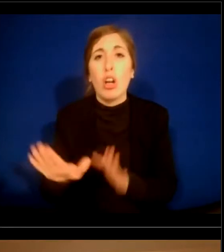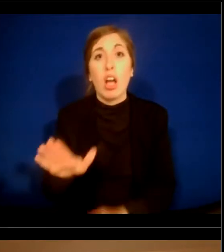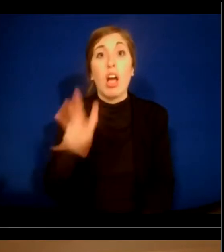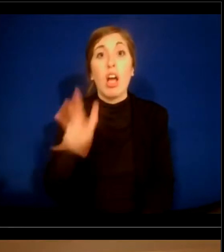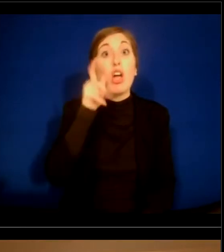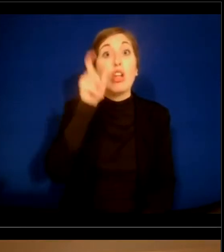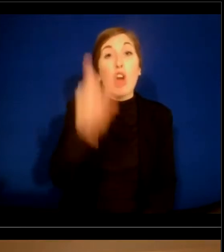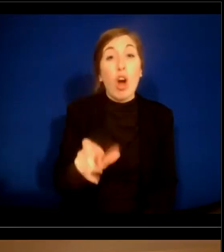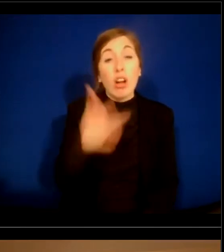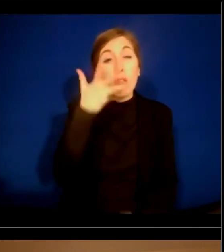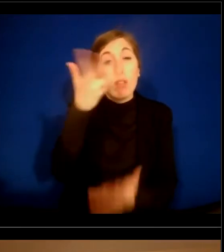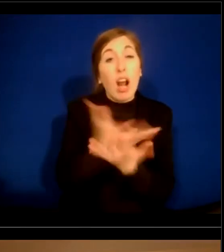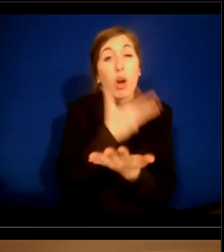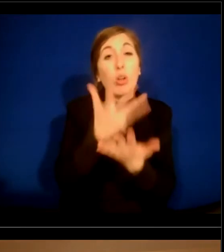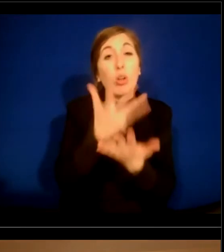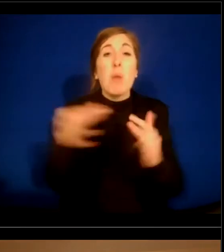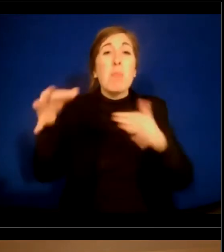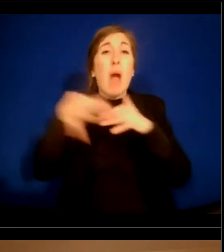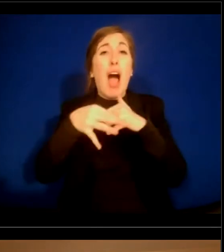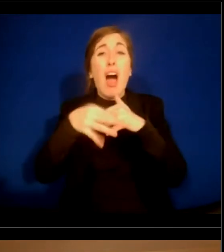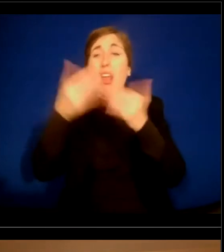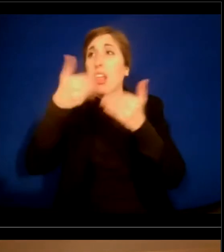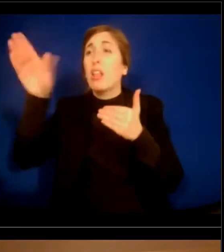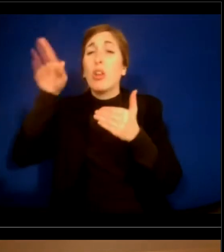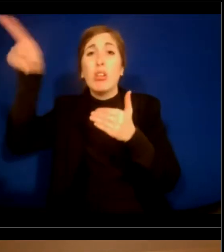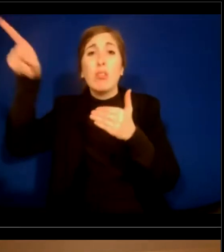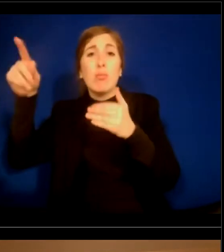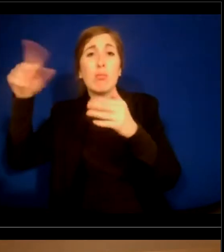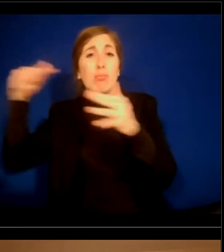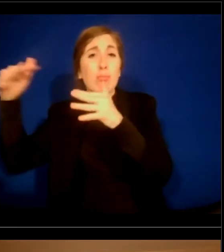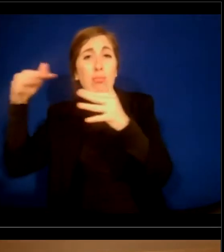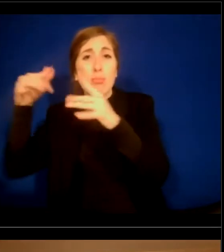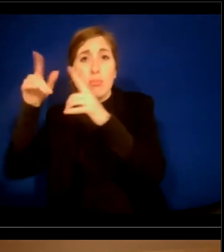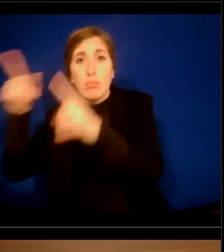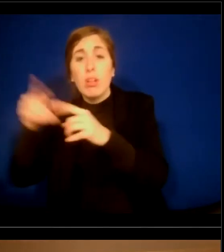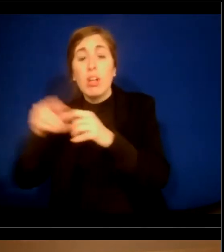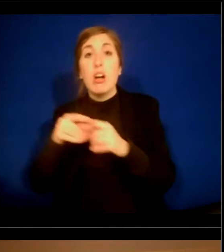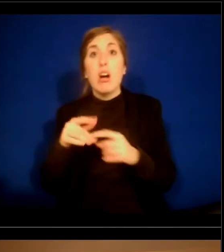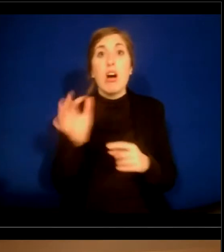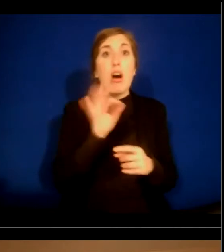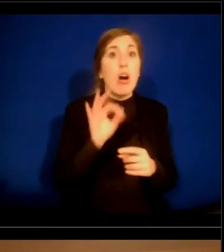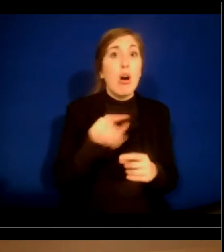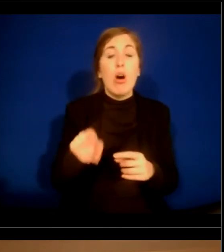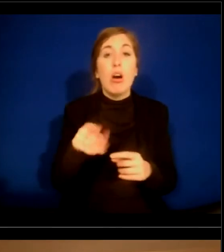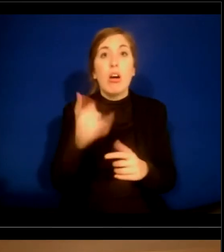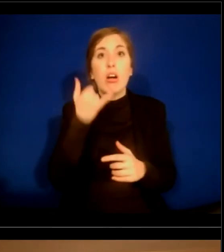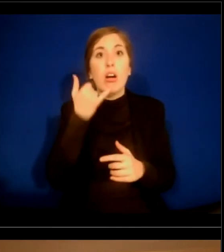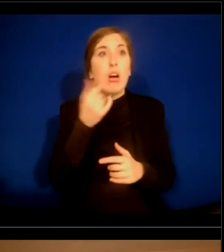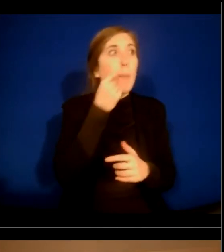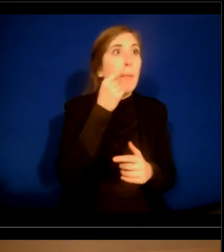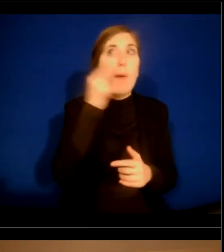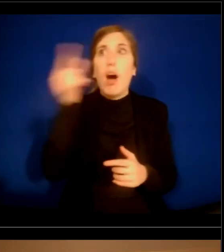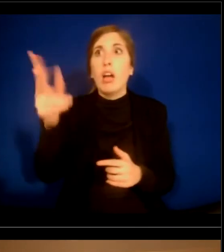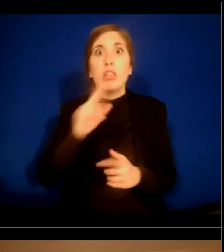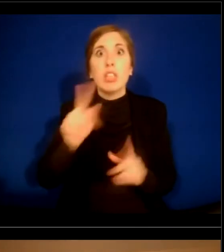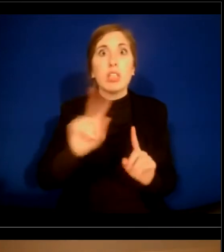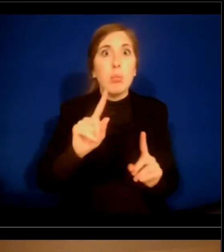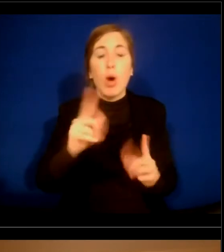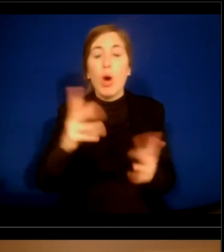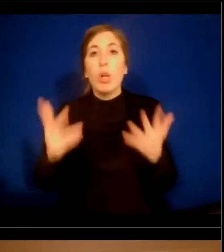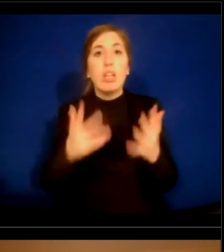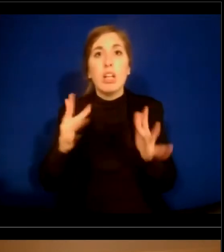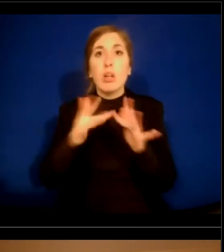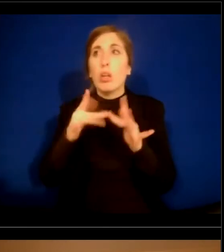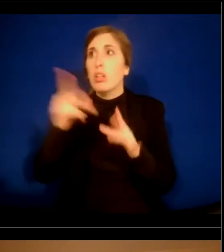casa a combattere, del papà che non riescono più a rintracciare al cellulare perché non risponde. Del papà che